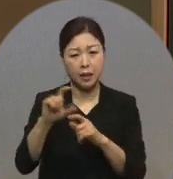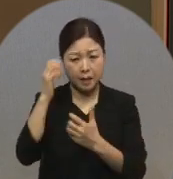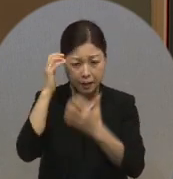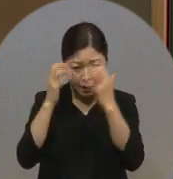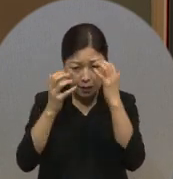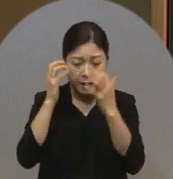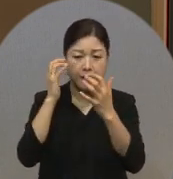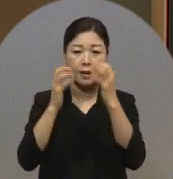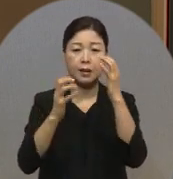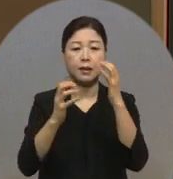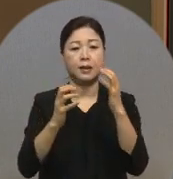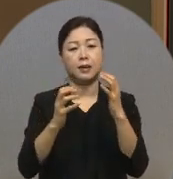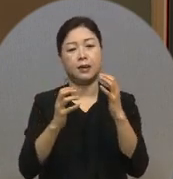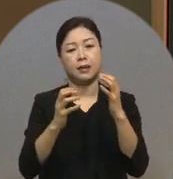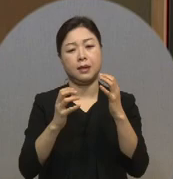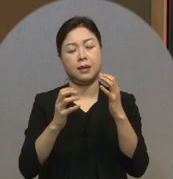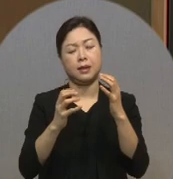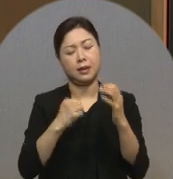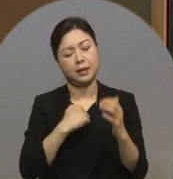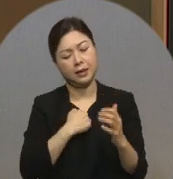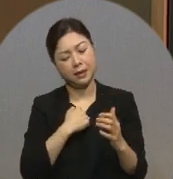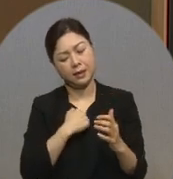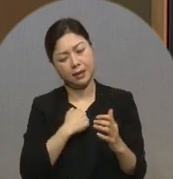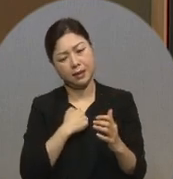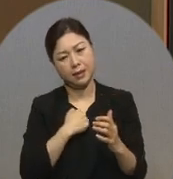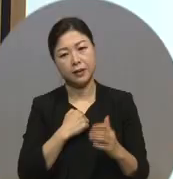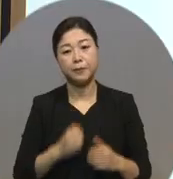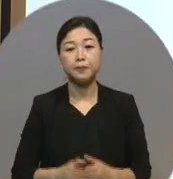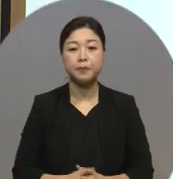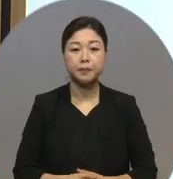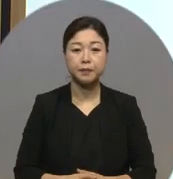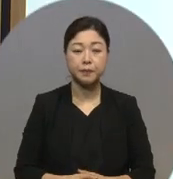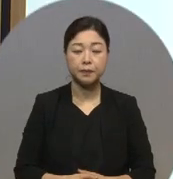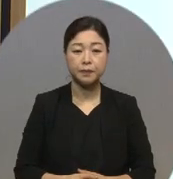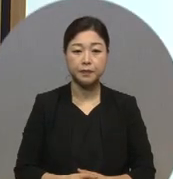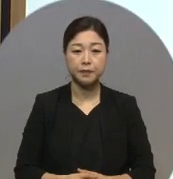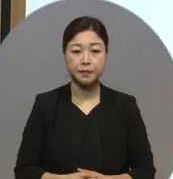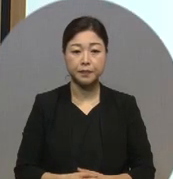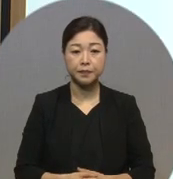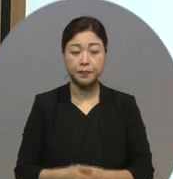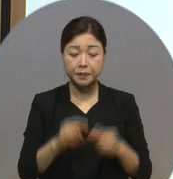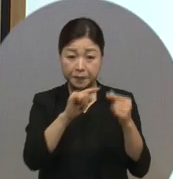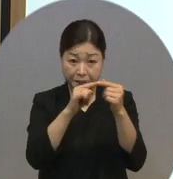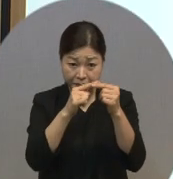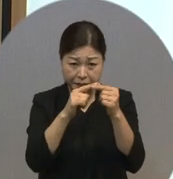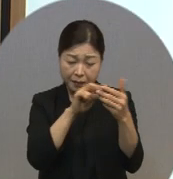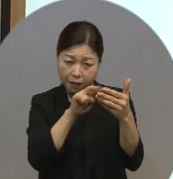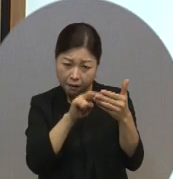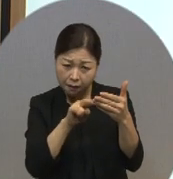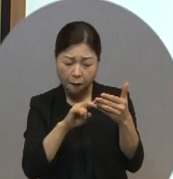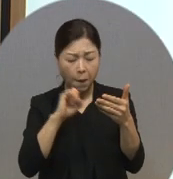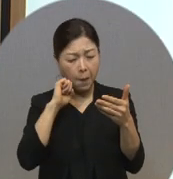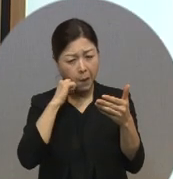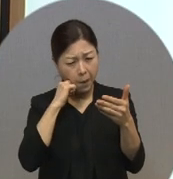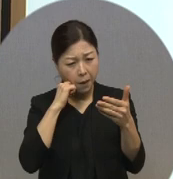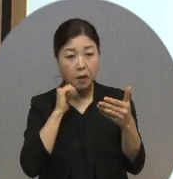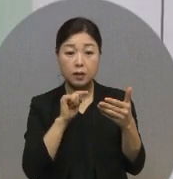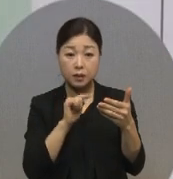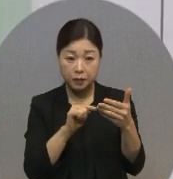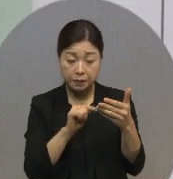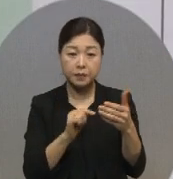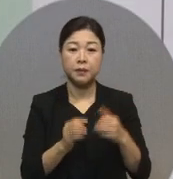때가 있어서 조금 답답했어요. 글을 읽는데 어려움이 있는 이들은 정당의